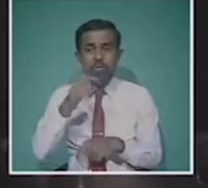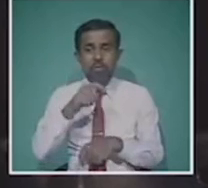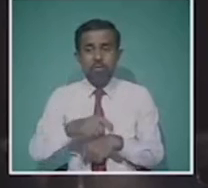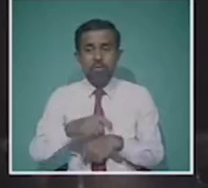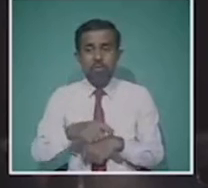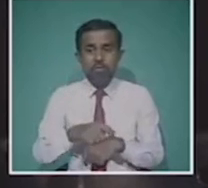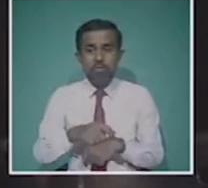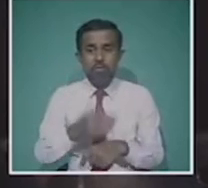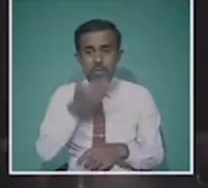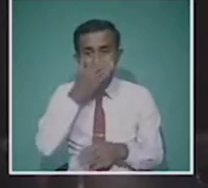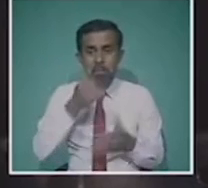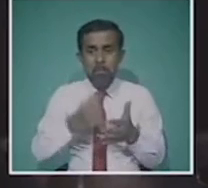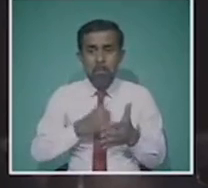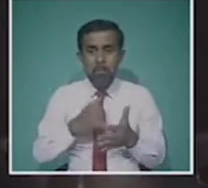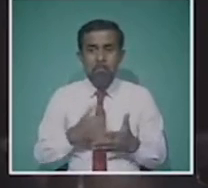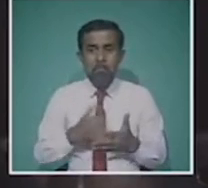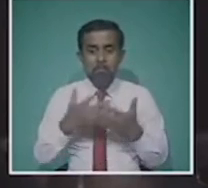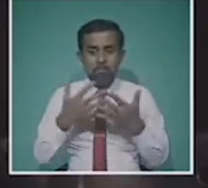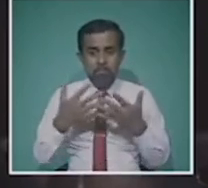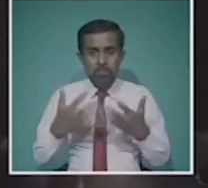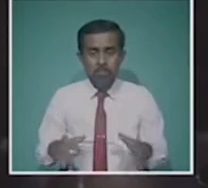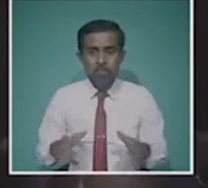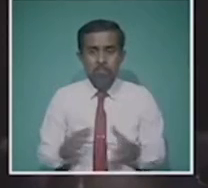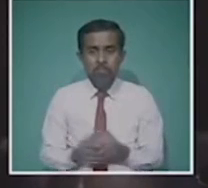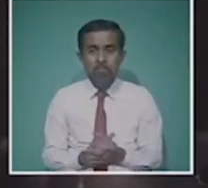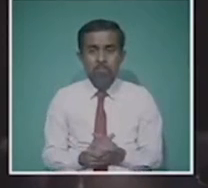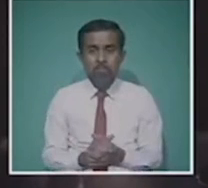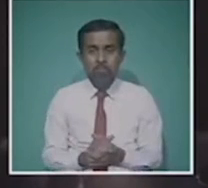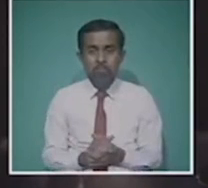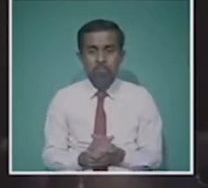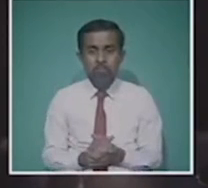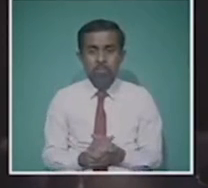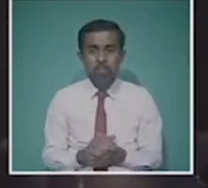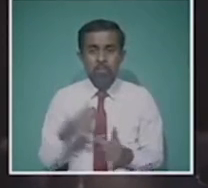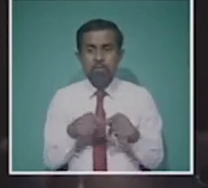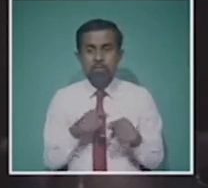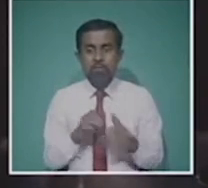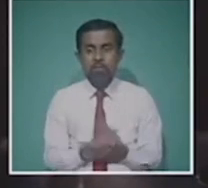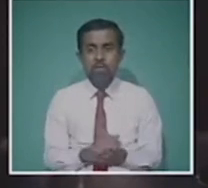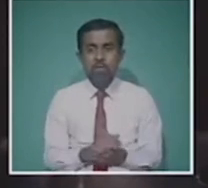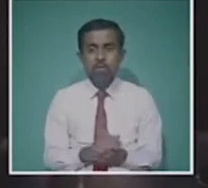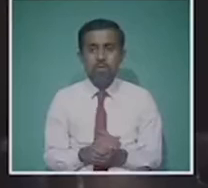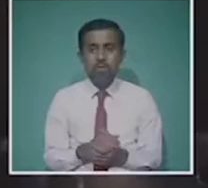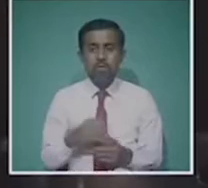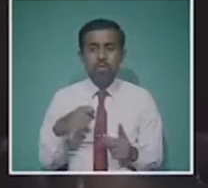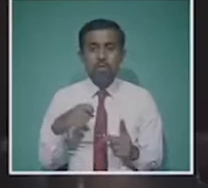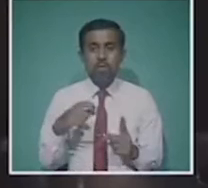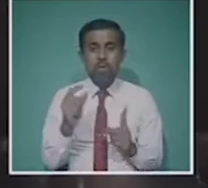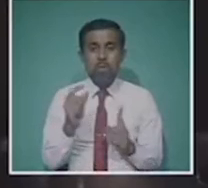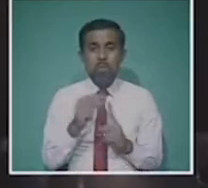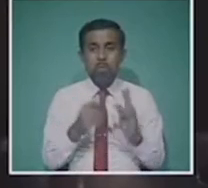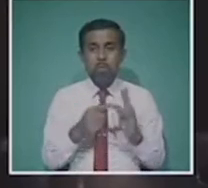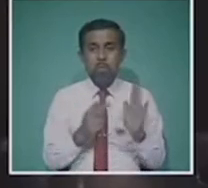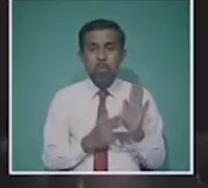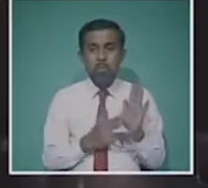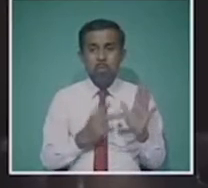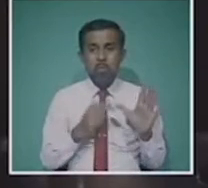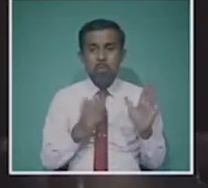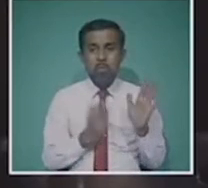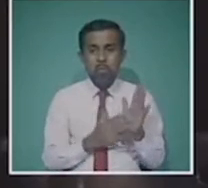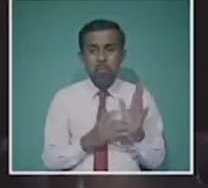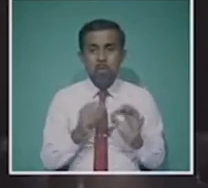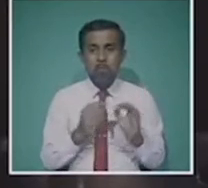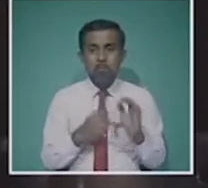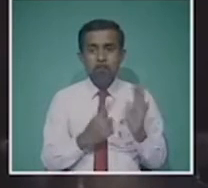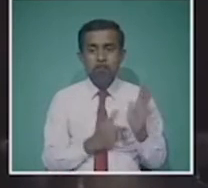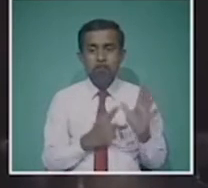அவருடைய தாயார் சகோதரன் உறவினர் உட்பட மிக மோசமாக படுகொலை செய்யப்பட்டார்கள். மாமனிதர் குமார் பொன்னம்பலம் பட்டப்பகலிலே கொழும்பிலே